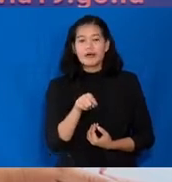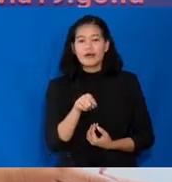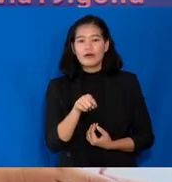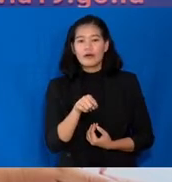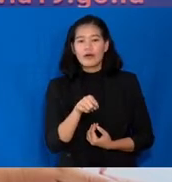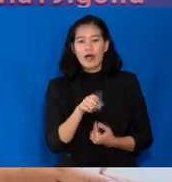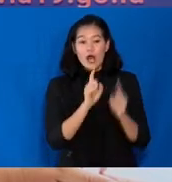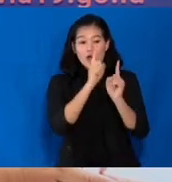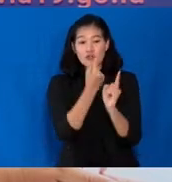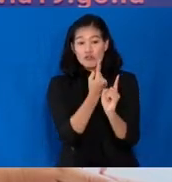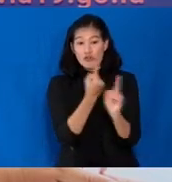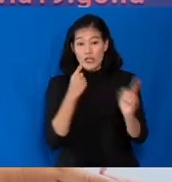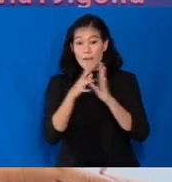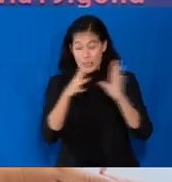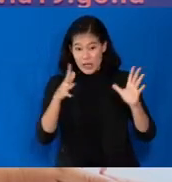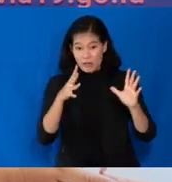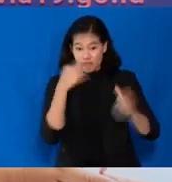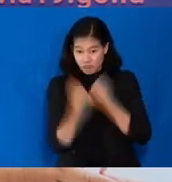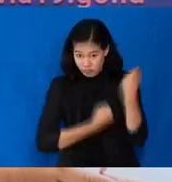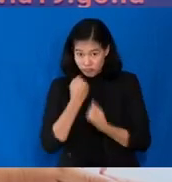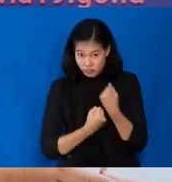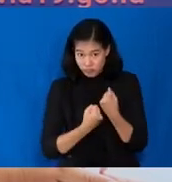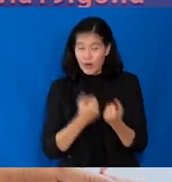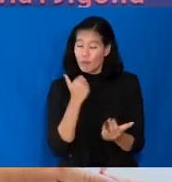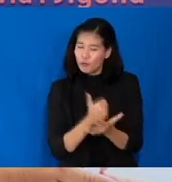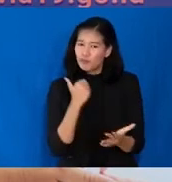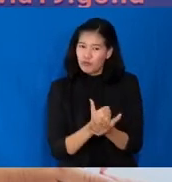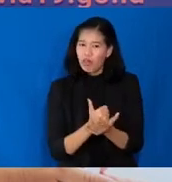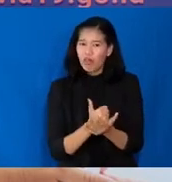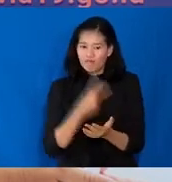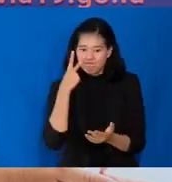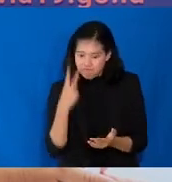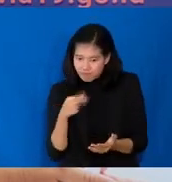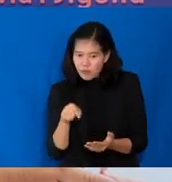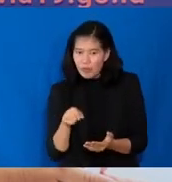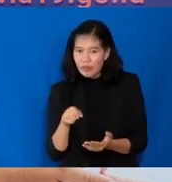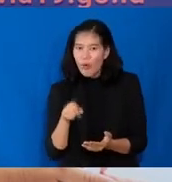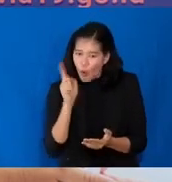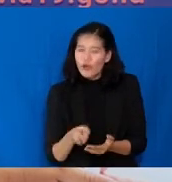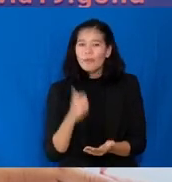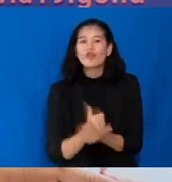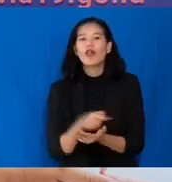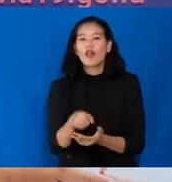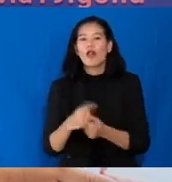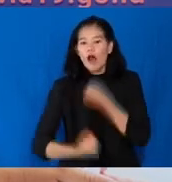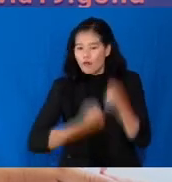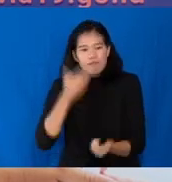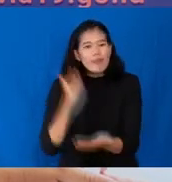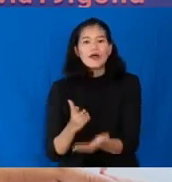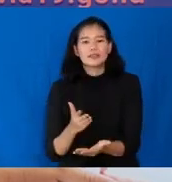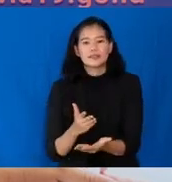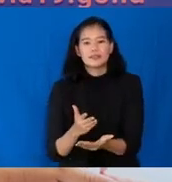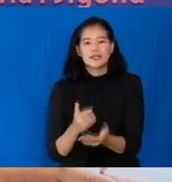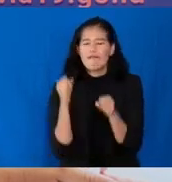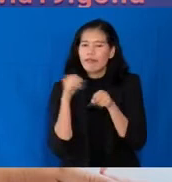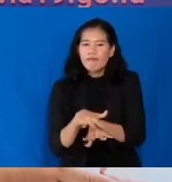Hai pembatasan sosial berskala besar ini belum tentu lebih tegas lebih efektif